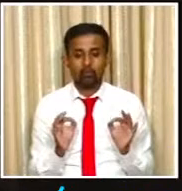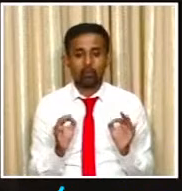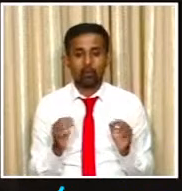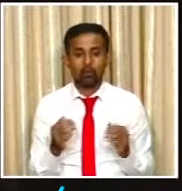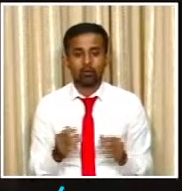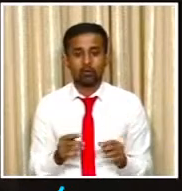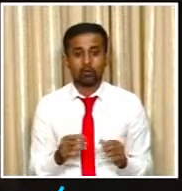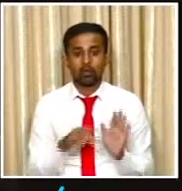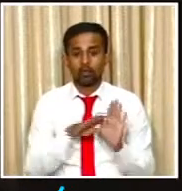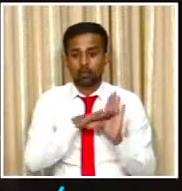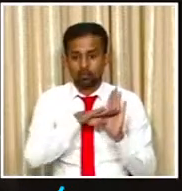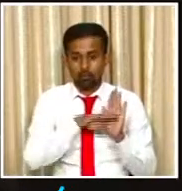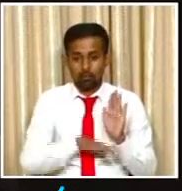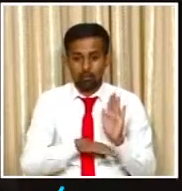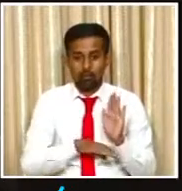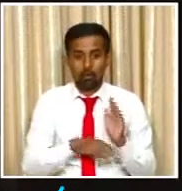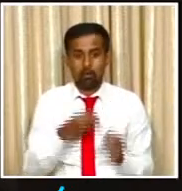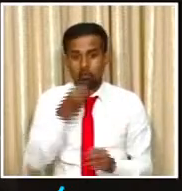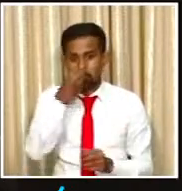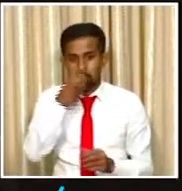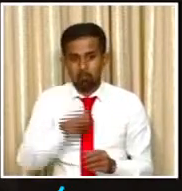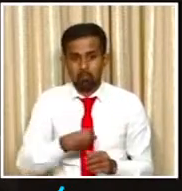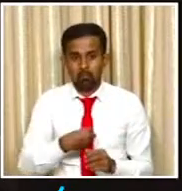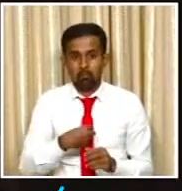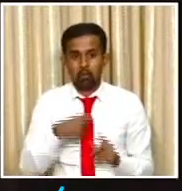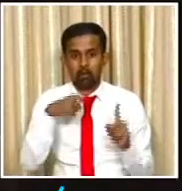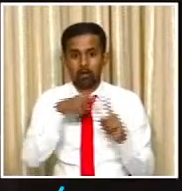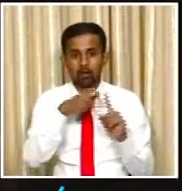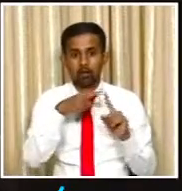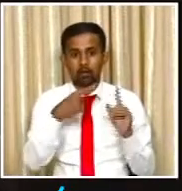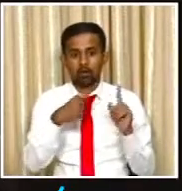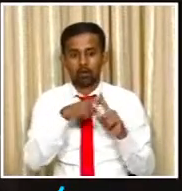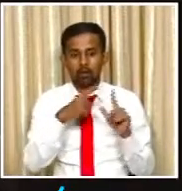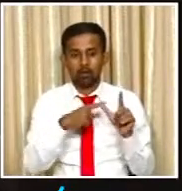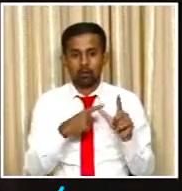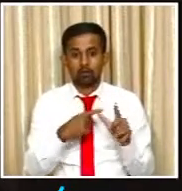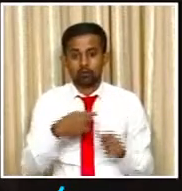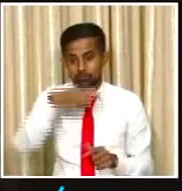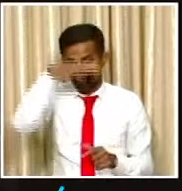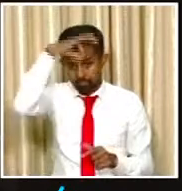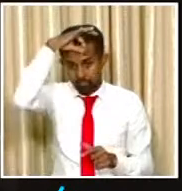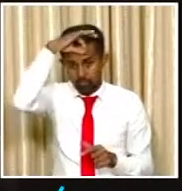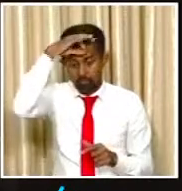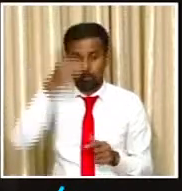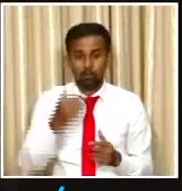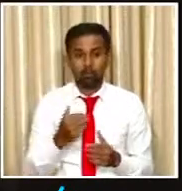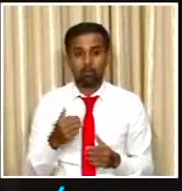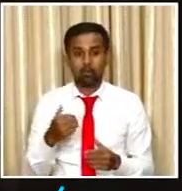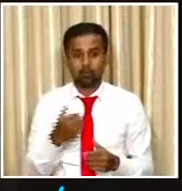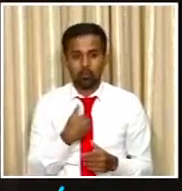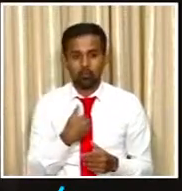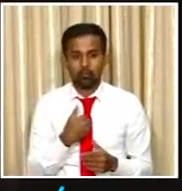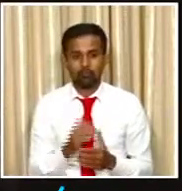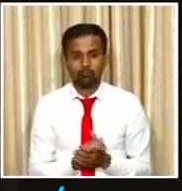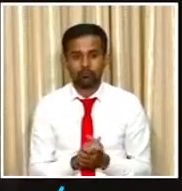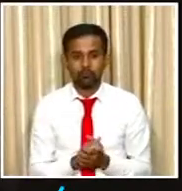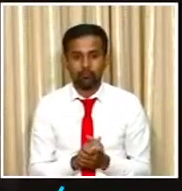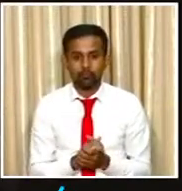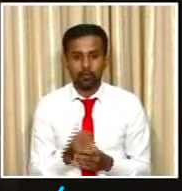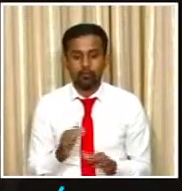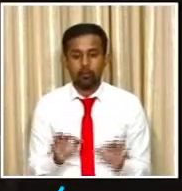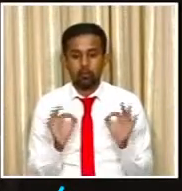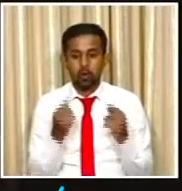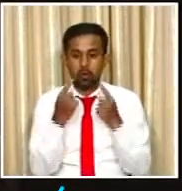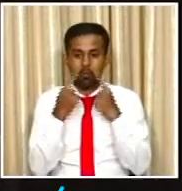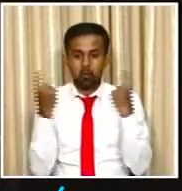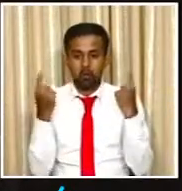හොඳ දකුණේ මාතර කැකන දුර හොඳ සිංහල ජාතකයක් තියෙන කෙනෙක් මම මම ඒක ගැන හොඳටම